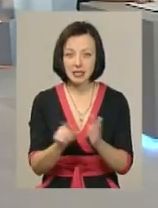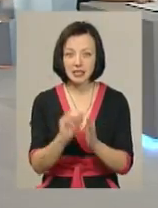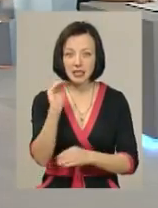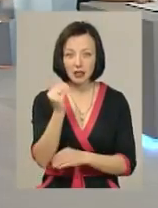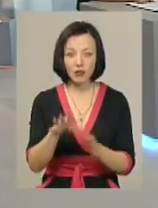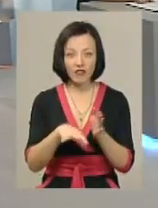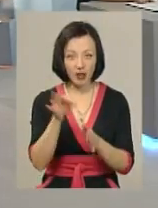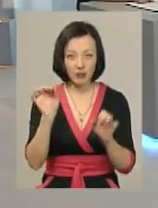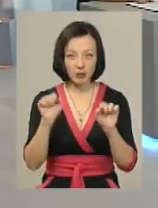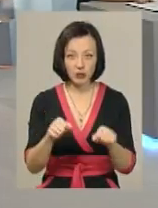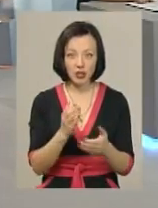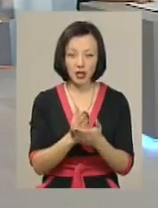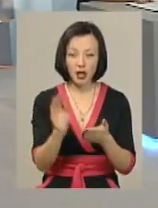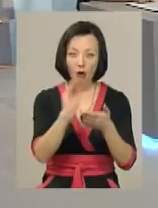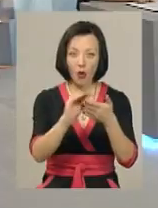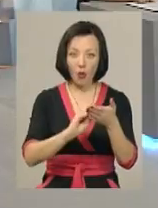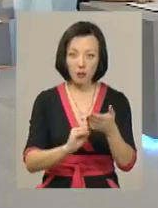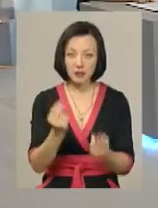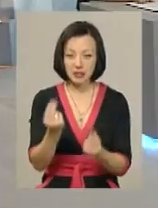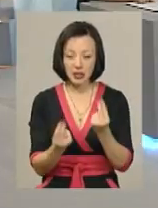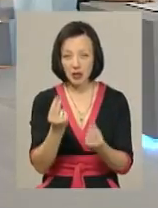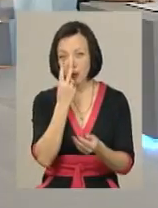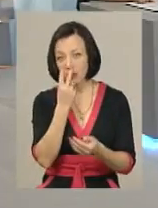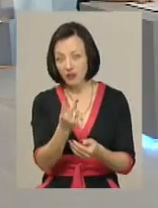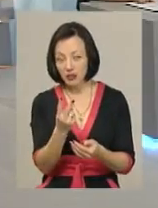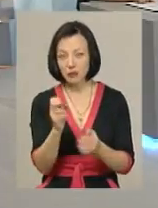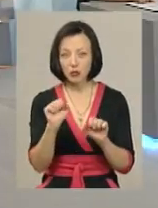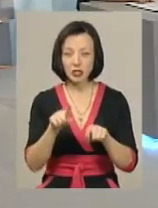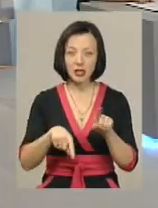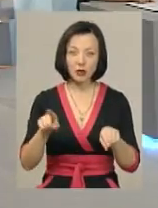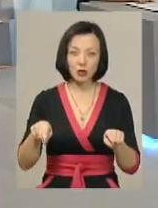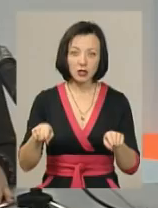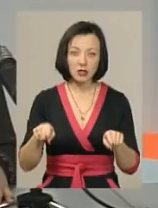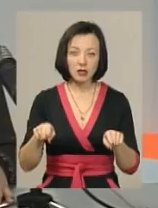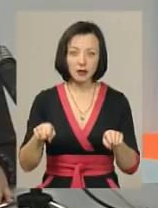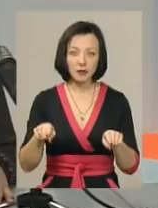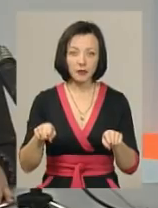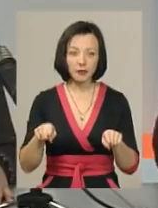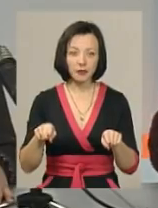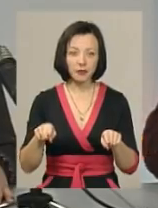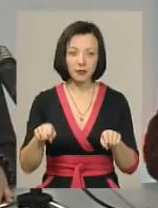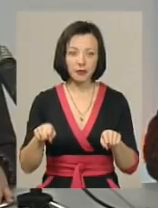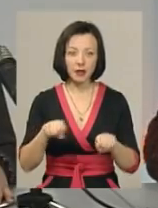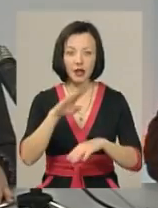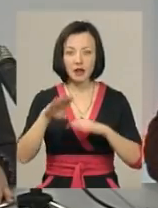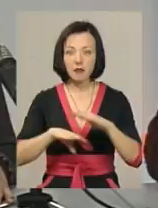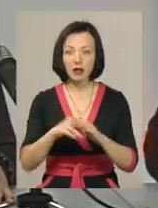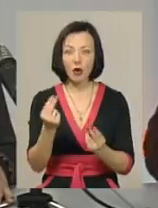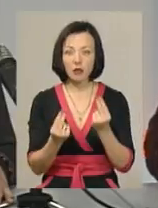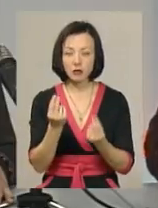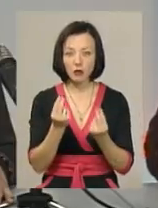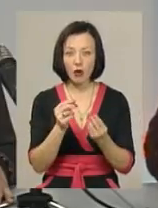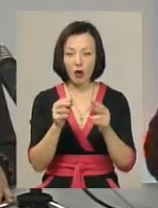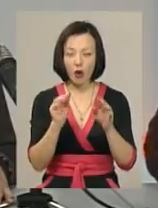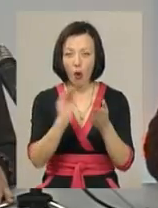вибрати тому що є опис цієї гри ти можеш подивитись навіть іноді під описом гри